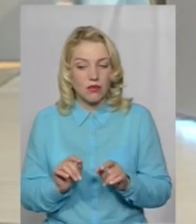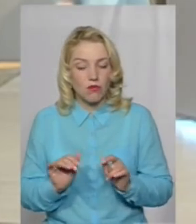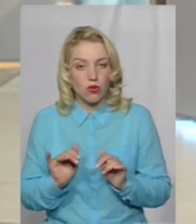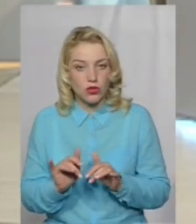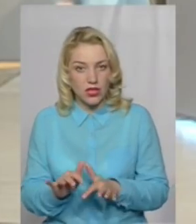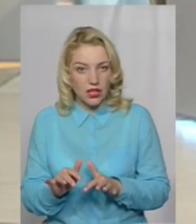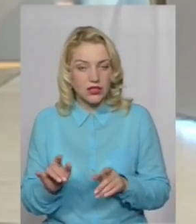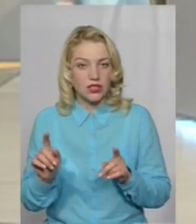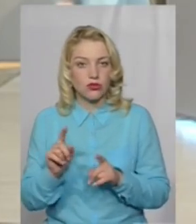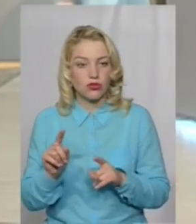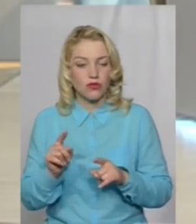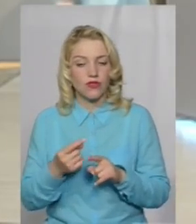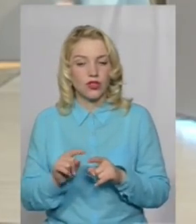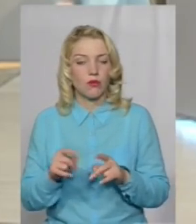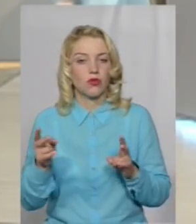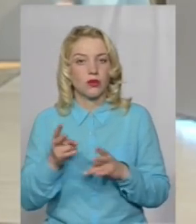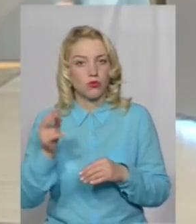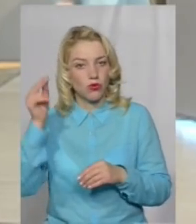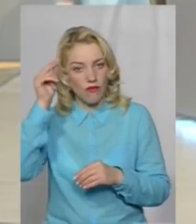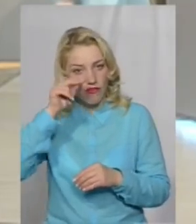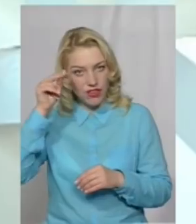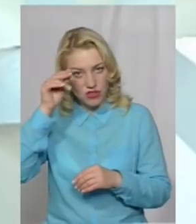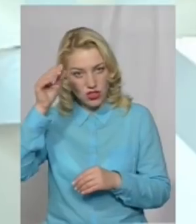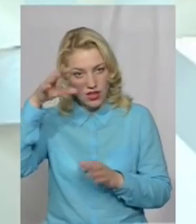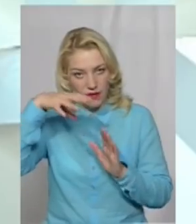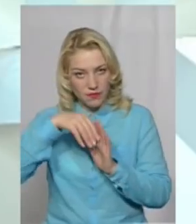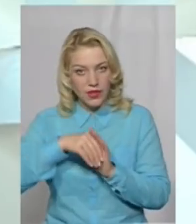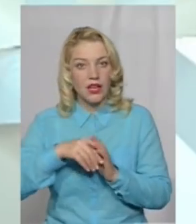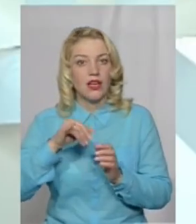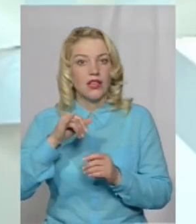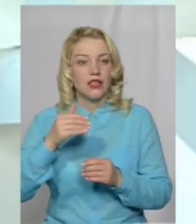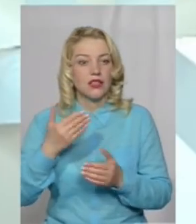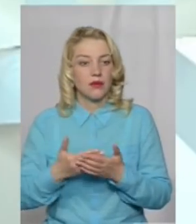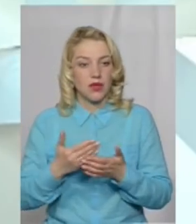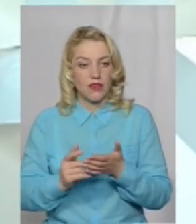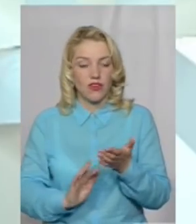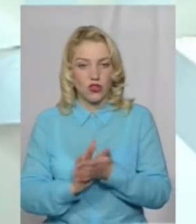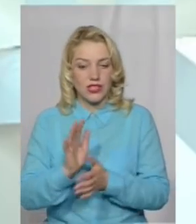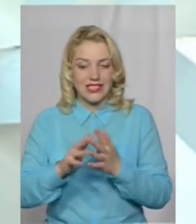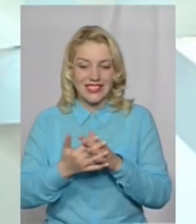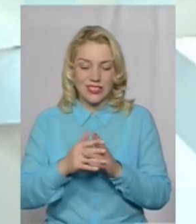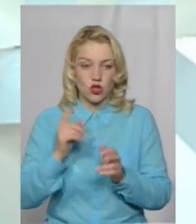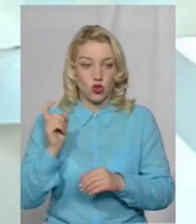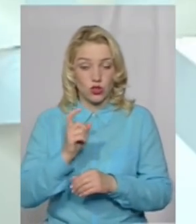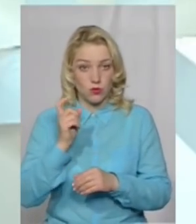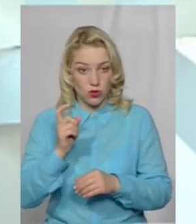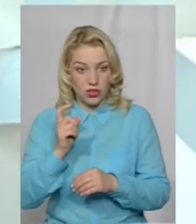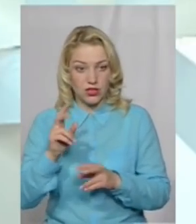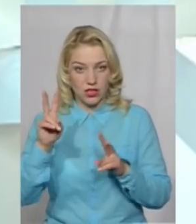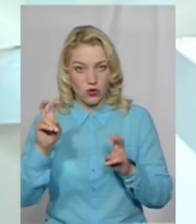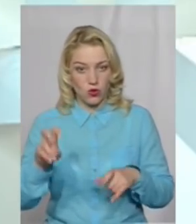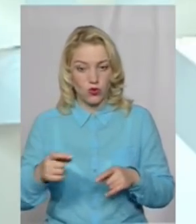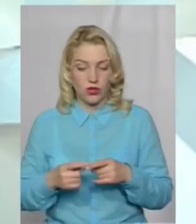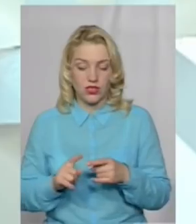що він потребує вивчення, так? От, і якщо вирощування сільськогосподарських культур